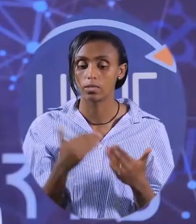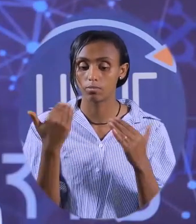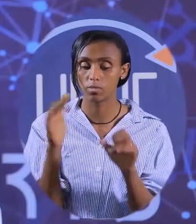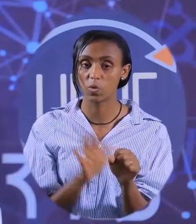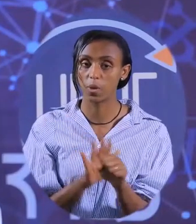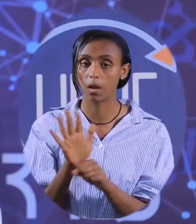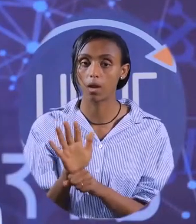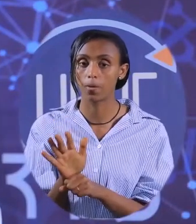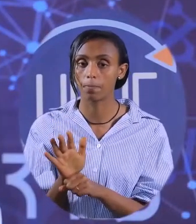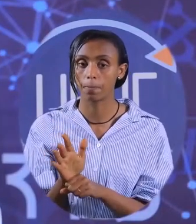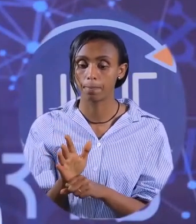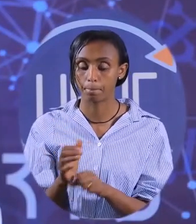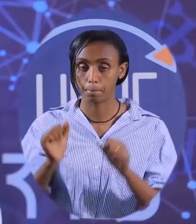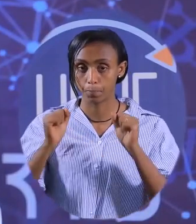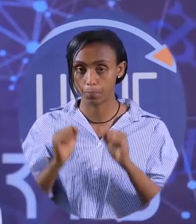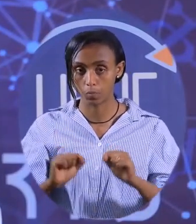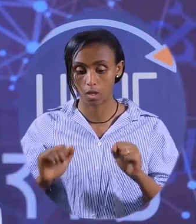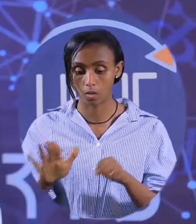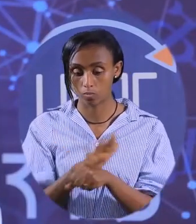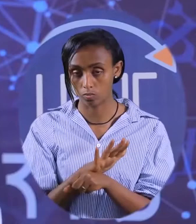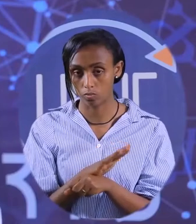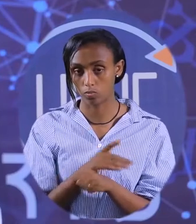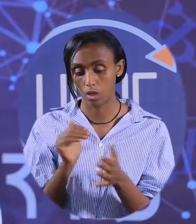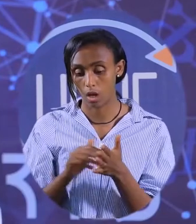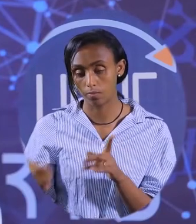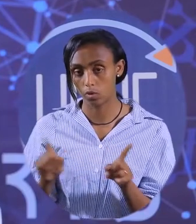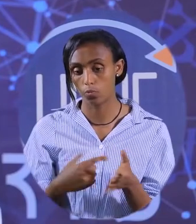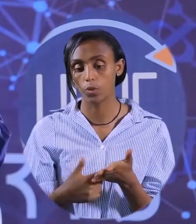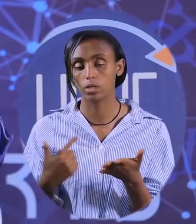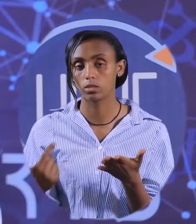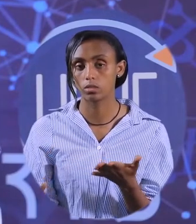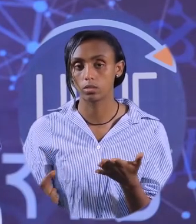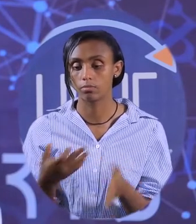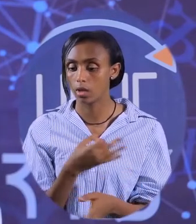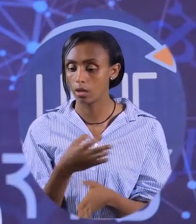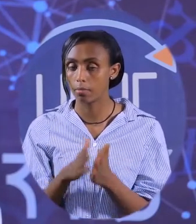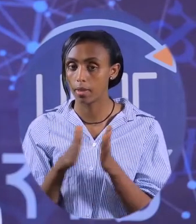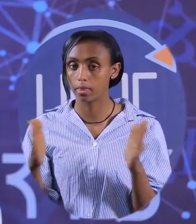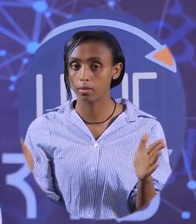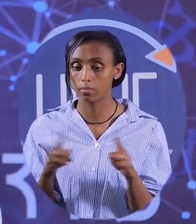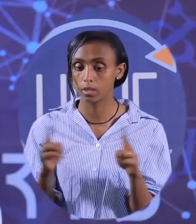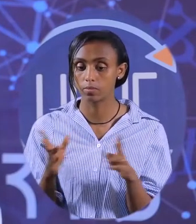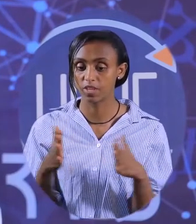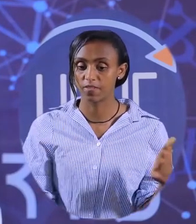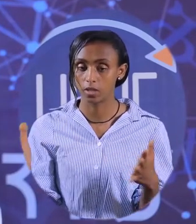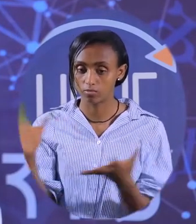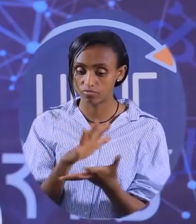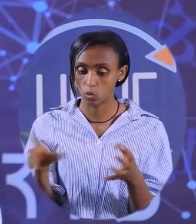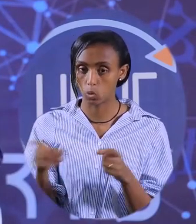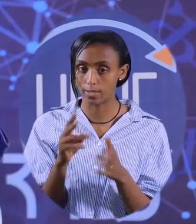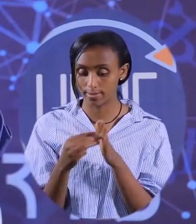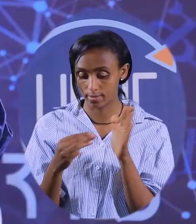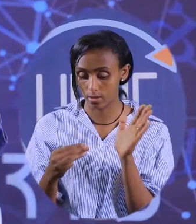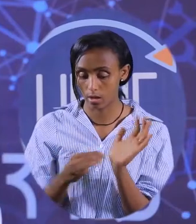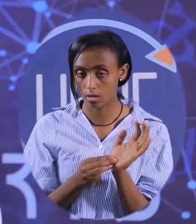የሚበቃ አንደኛ በክህሎት የታጠቀ እንደገናም ደግሞ ይህንን በጣም ሰፊና ውስብስብ የሆነ